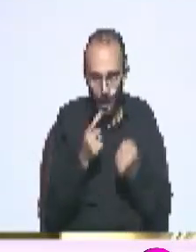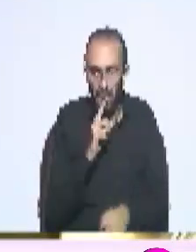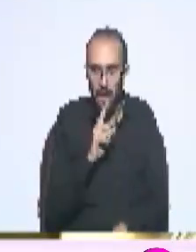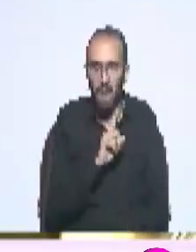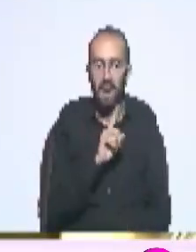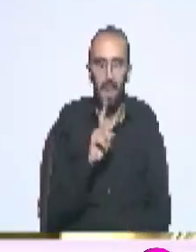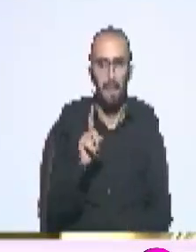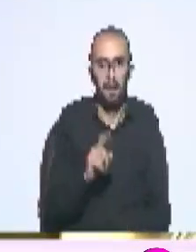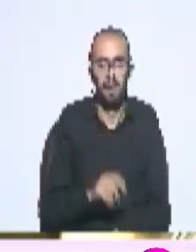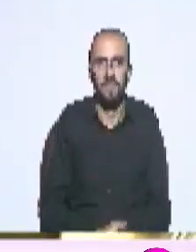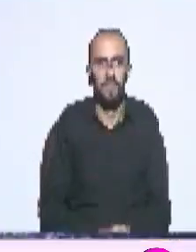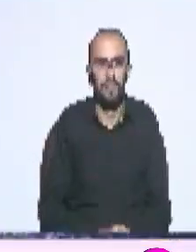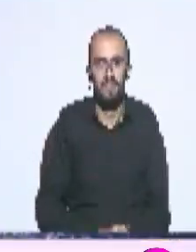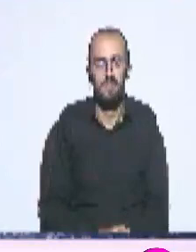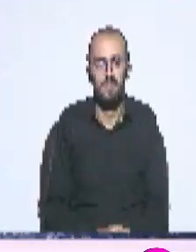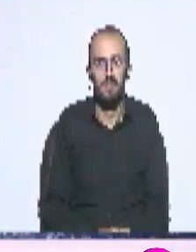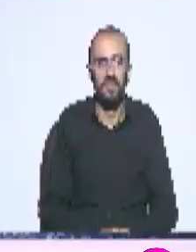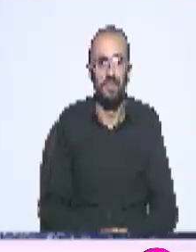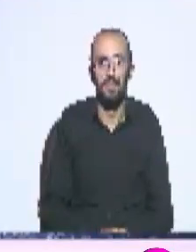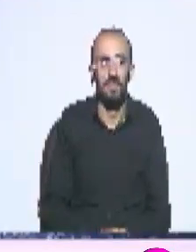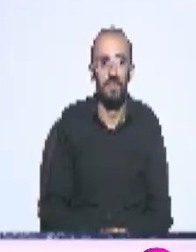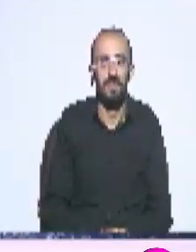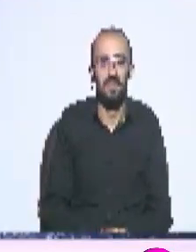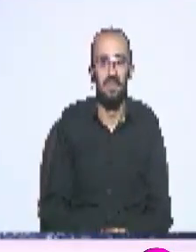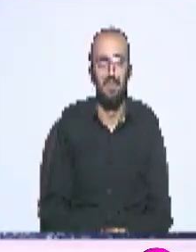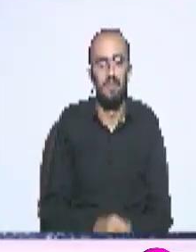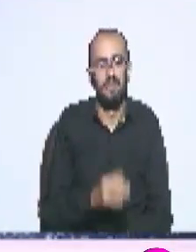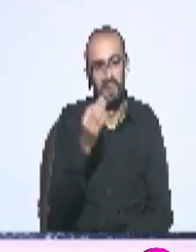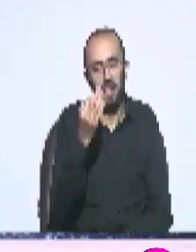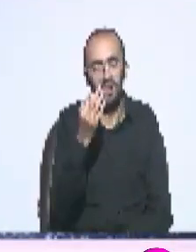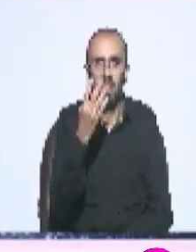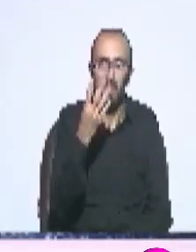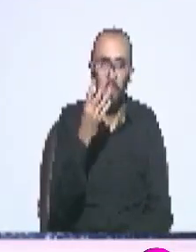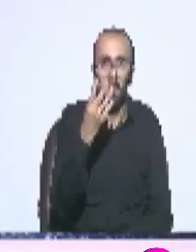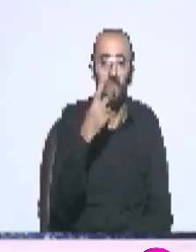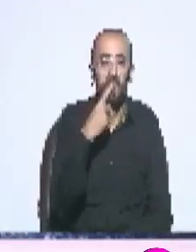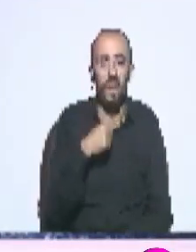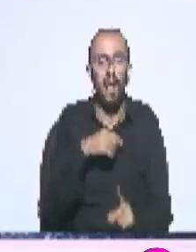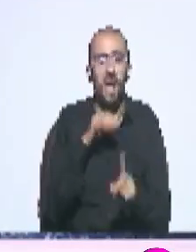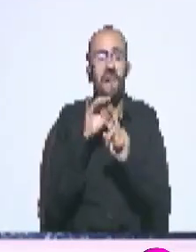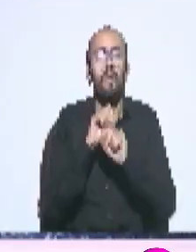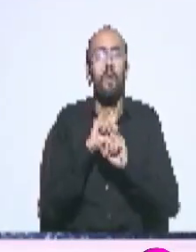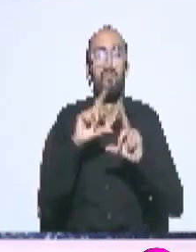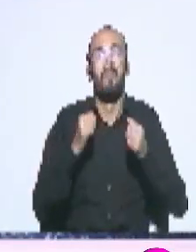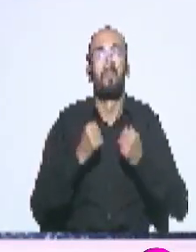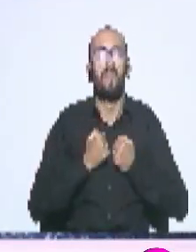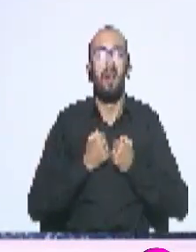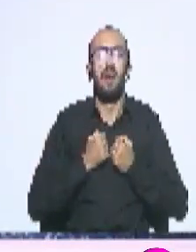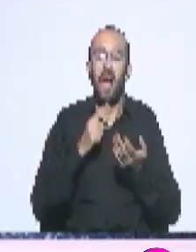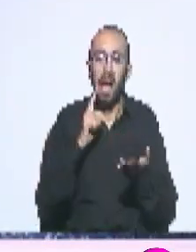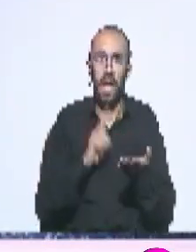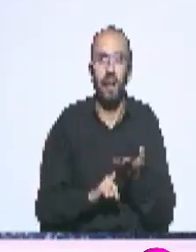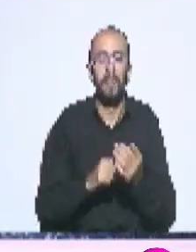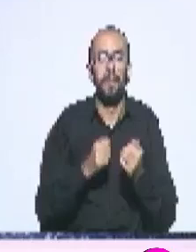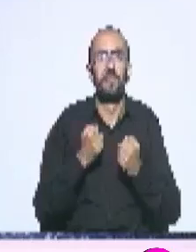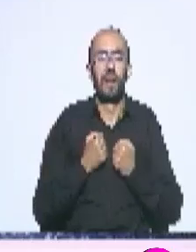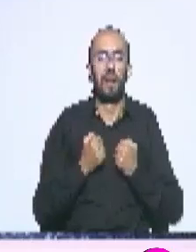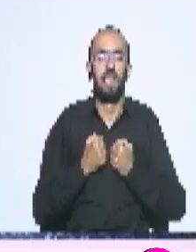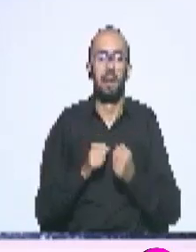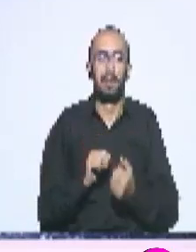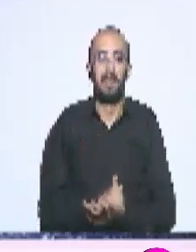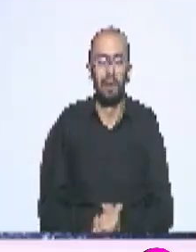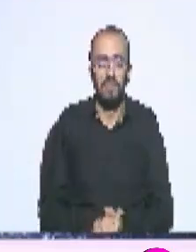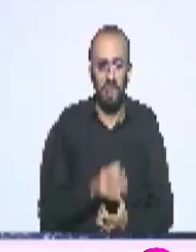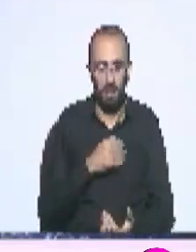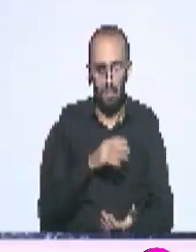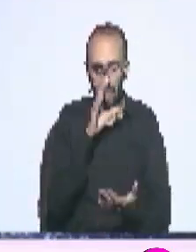لا بالظبط ثالث حاجه او رابع حاجه ان انا ابتدي احط لنفسي اهداف واضحه حقيقيه زي ما قلنا طالما انا